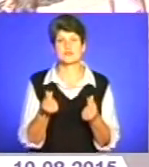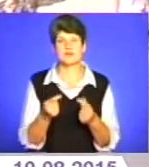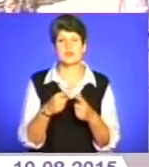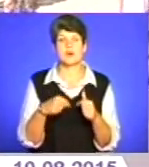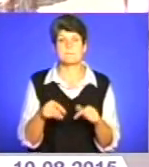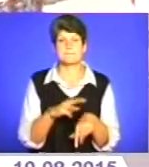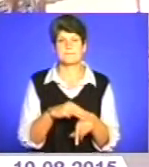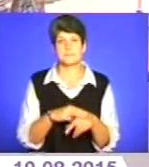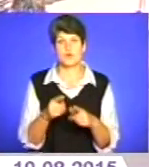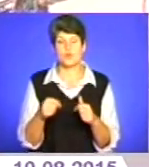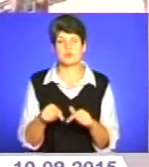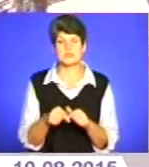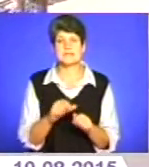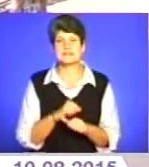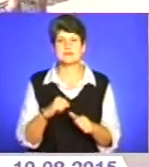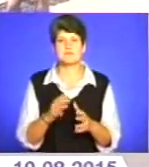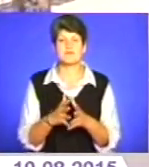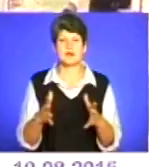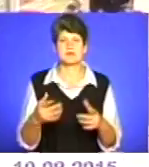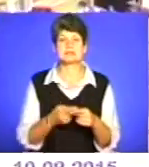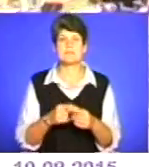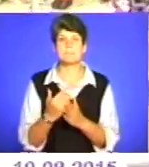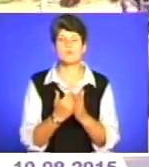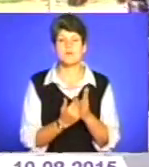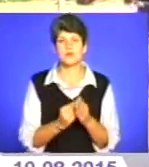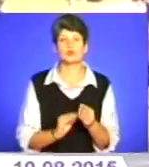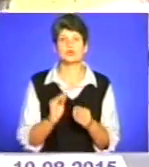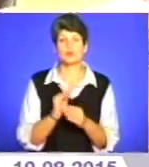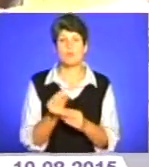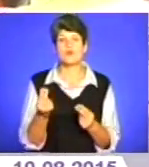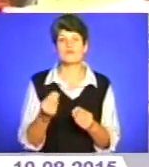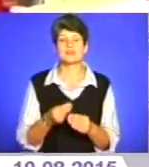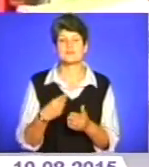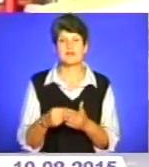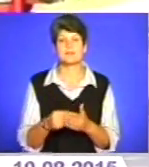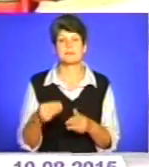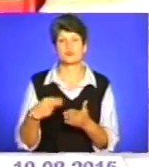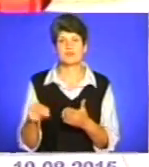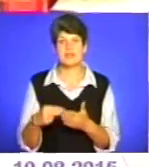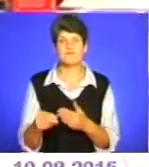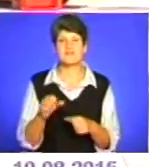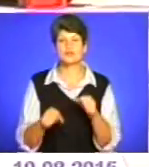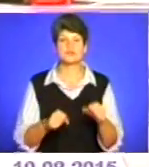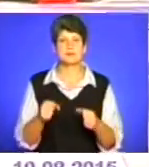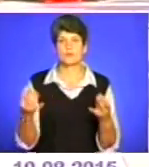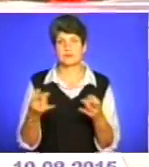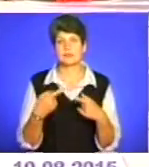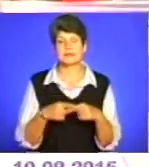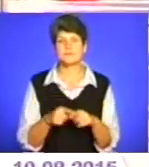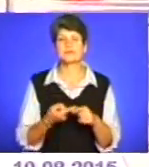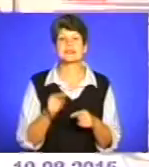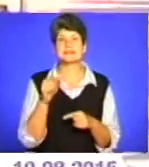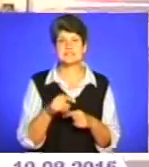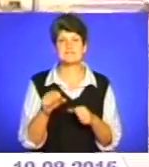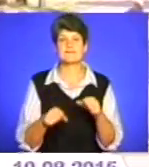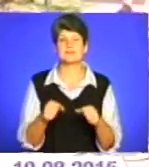ряд інших заходів. І саме в рамках цієї програми додатково профінансували придбання велосипедів і необхідної техніки. Саме такі